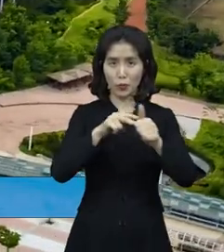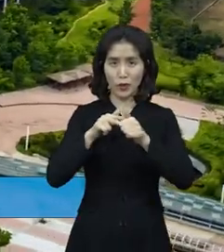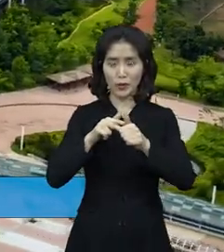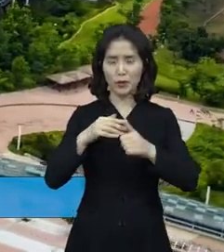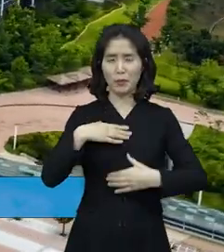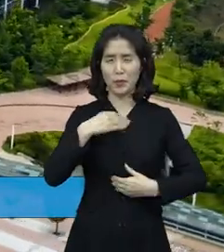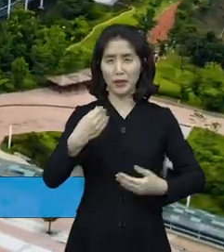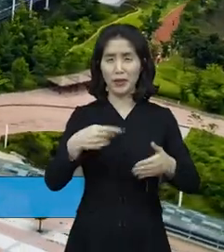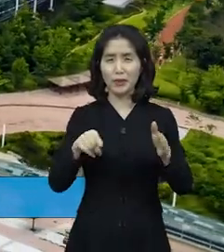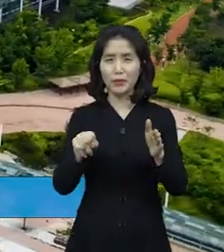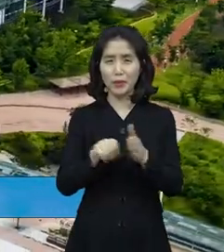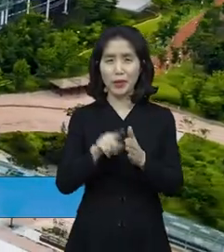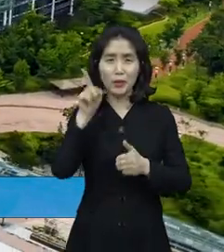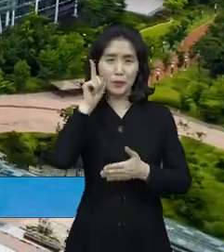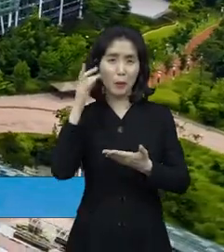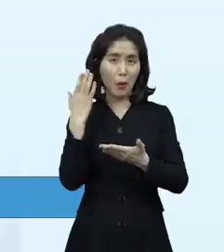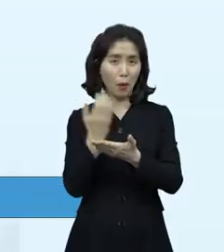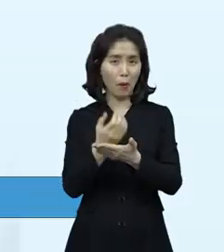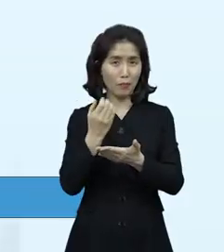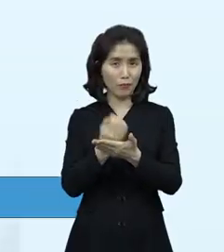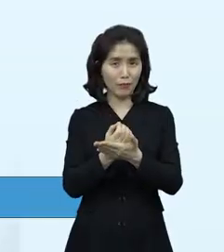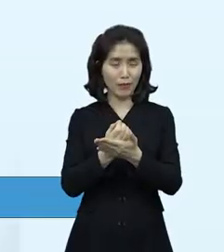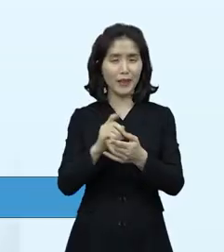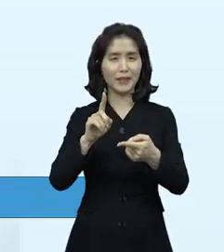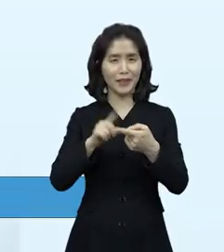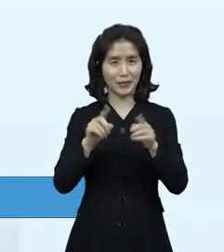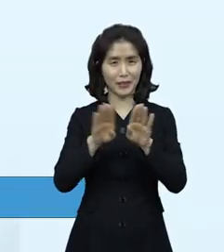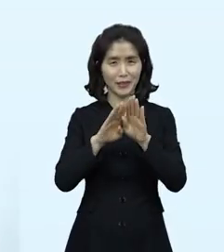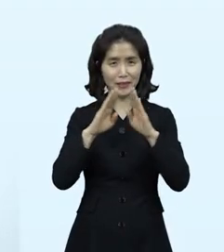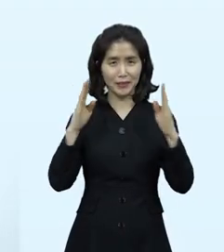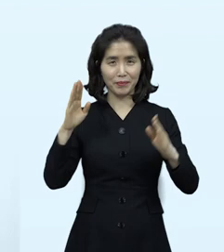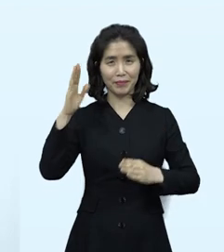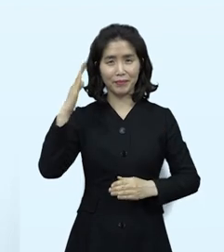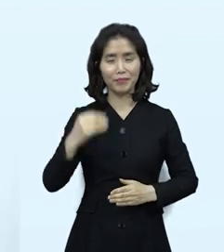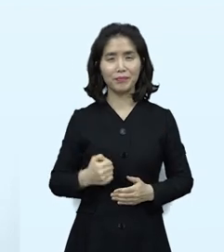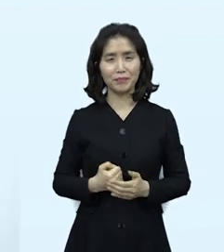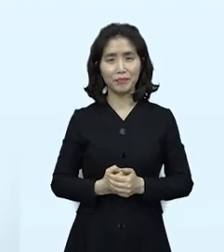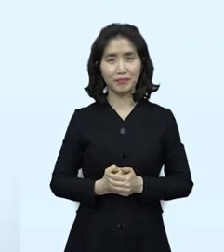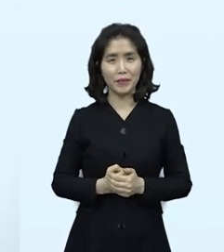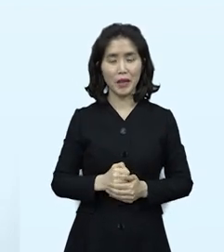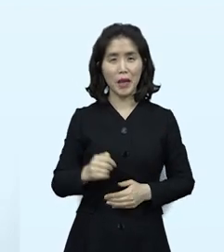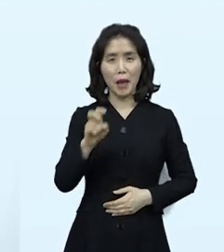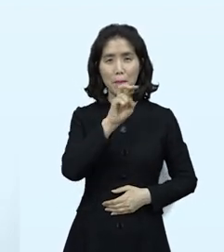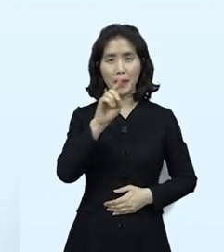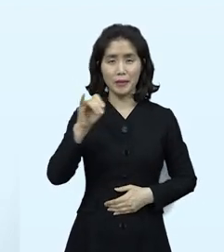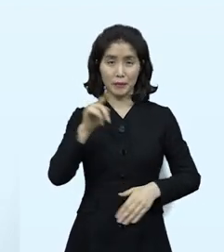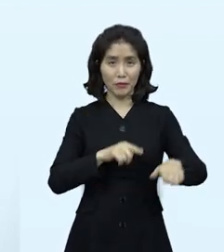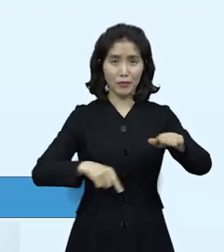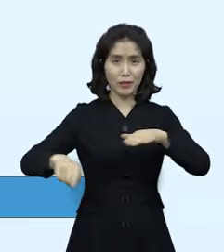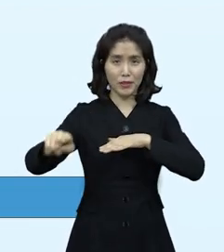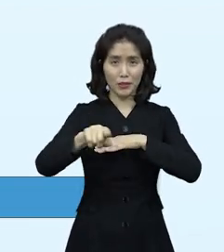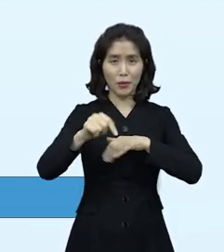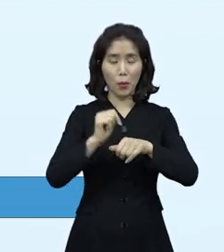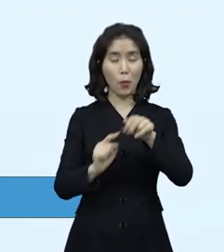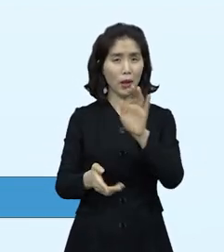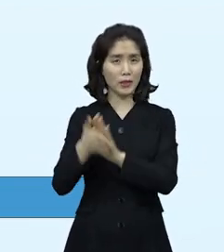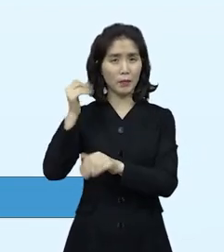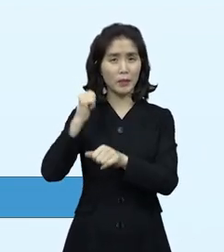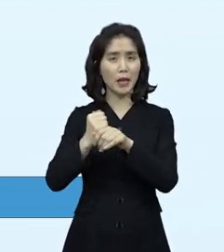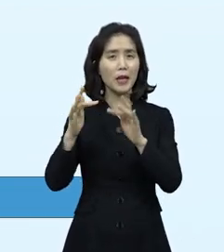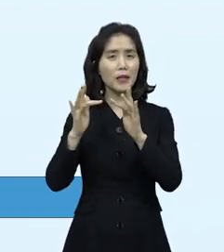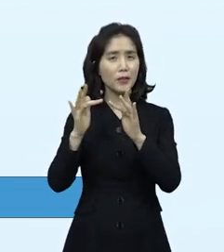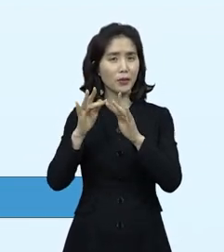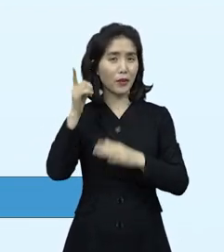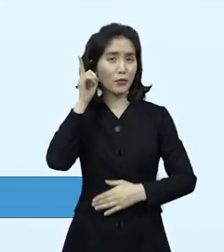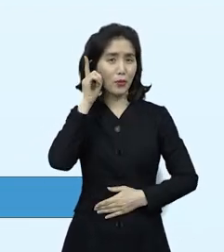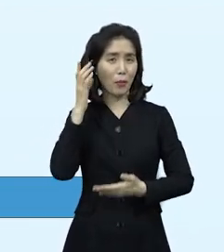주요 시설을 보다 편리하게 이용할 수 있도록 하는 어플 고양 마이스온을 출시했습니다. 마이스 산업의